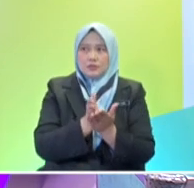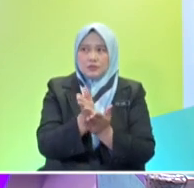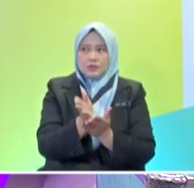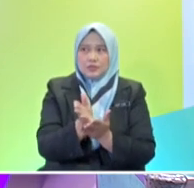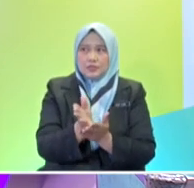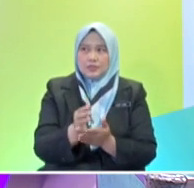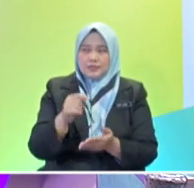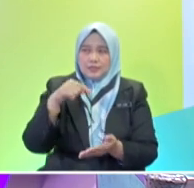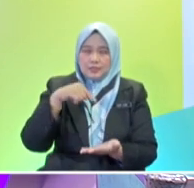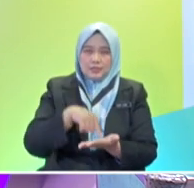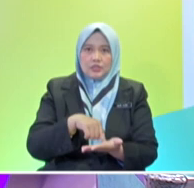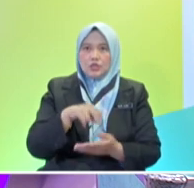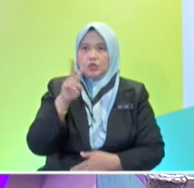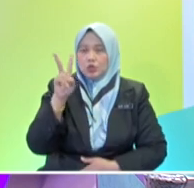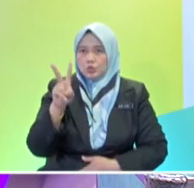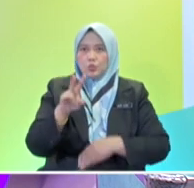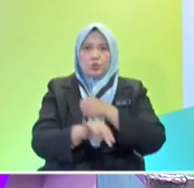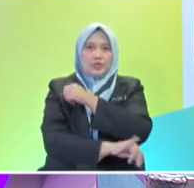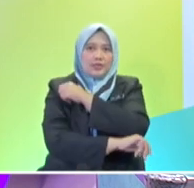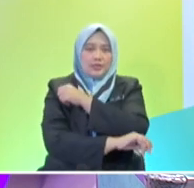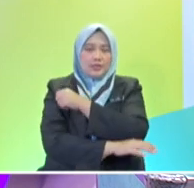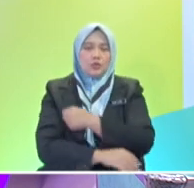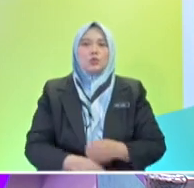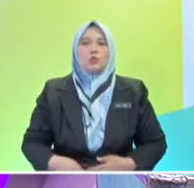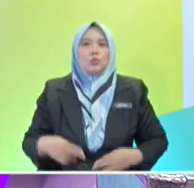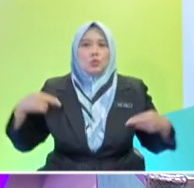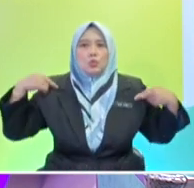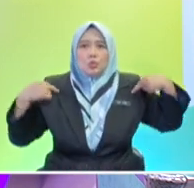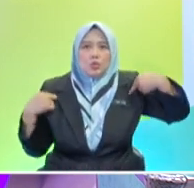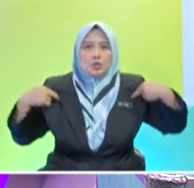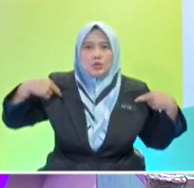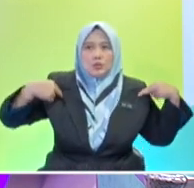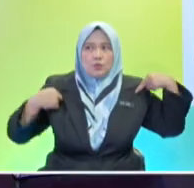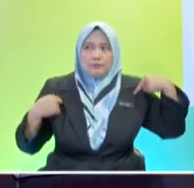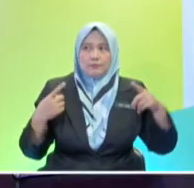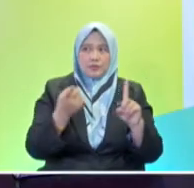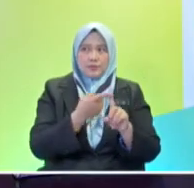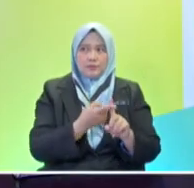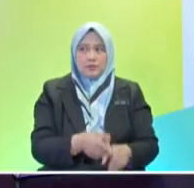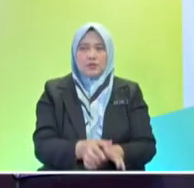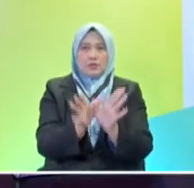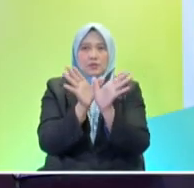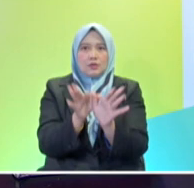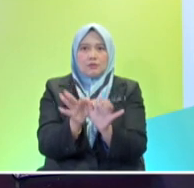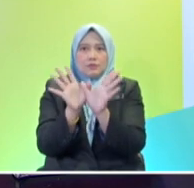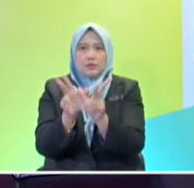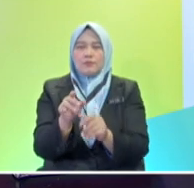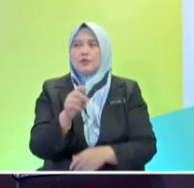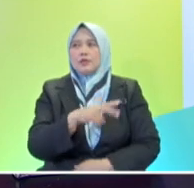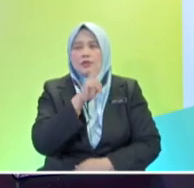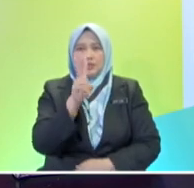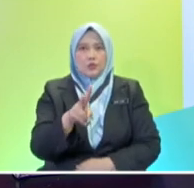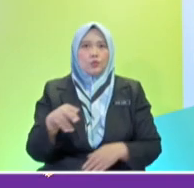ini ada dua ekor haiwan. Cuba Mira namakan. Okey, haiwan ni yang pertama ialah rama-rama dan yang kedua